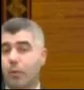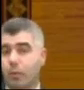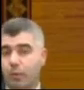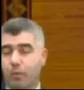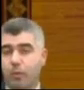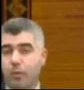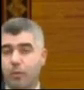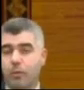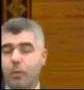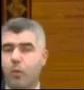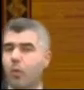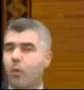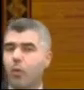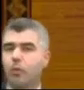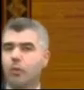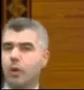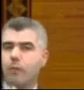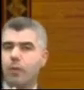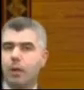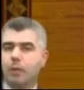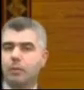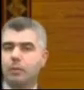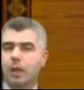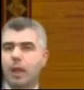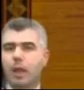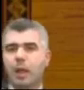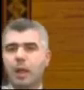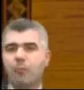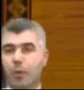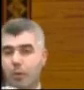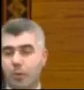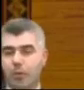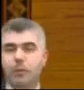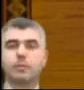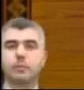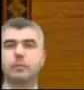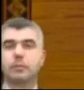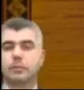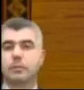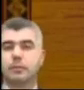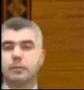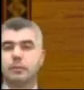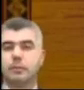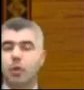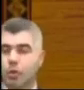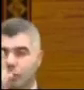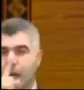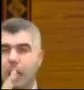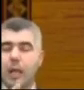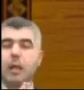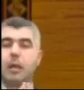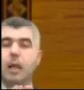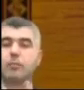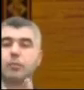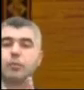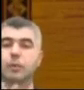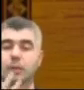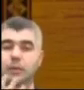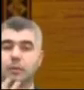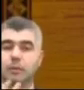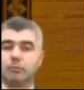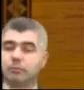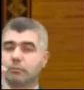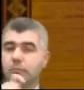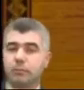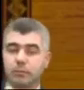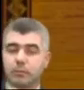هذه المجالات. ما أدعو إليه وما أتمناه في كل هذه المجالات التي ذكرتها، أتمنى